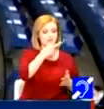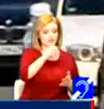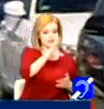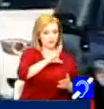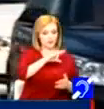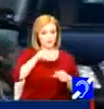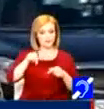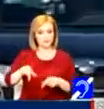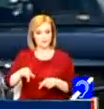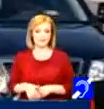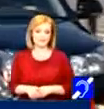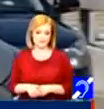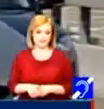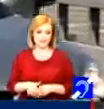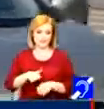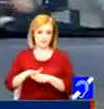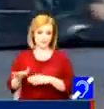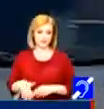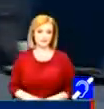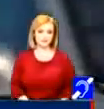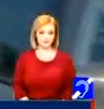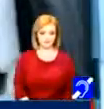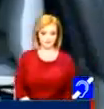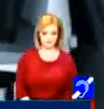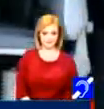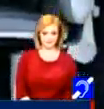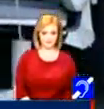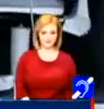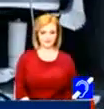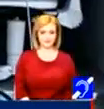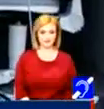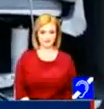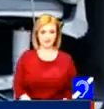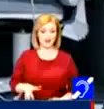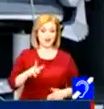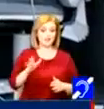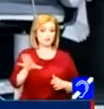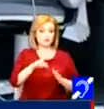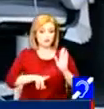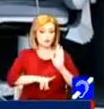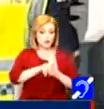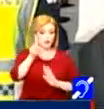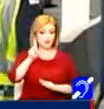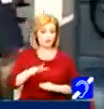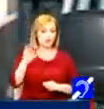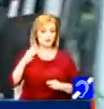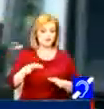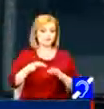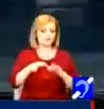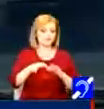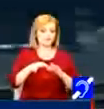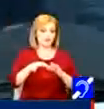ce Republica Moldova a devenit component a parteneriatului estic, dar și în urma regimului liberalizat de vize cu UE, imaginea țării noastre este